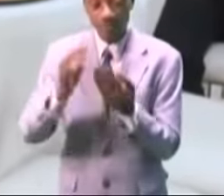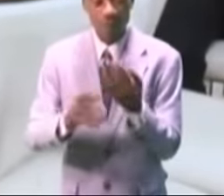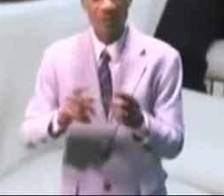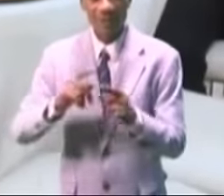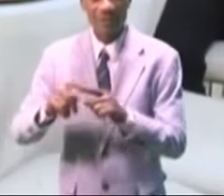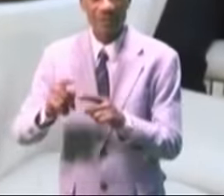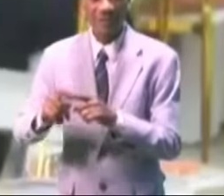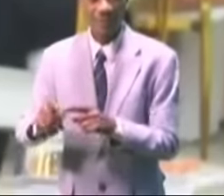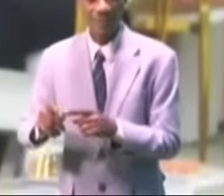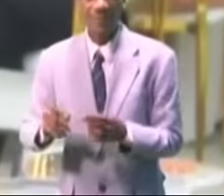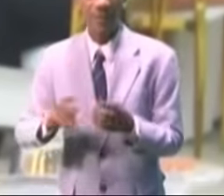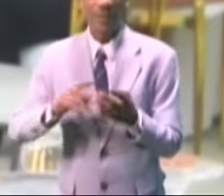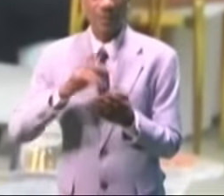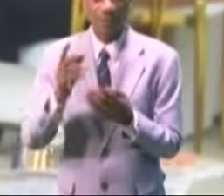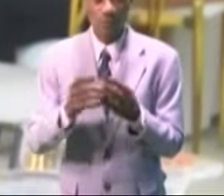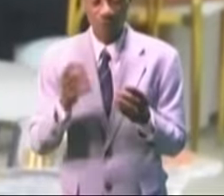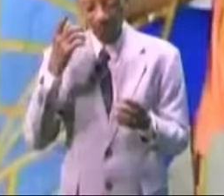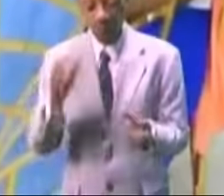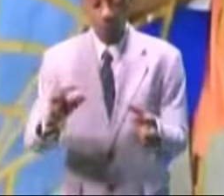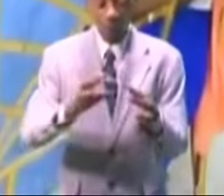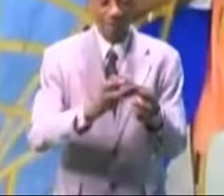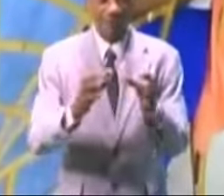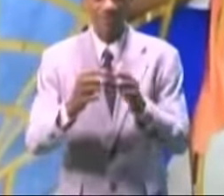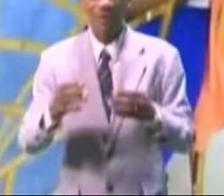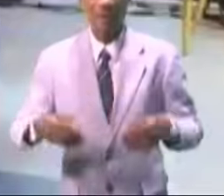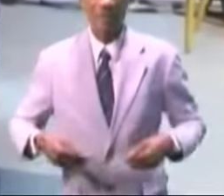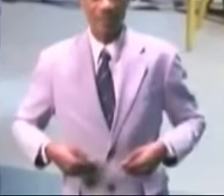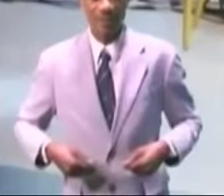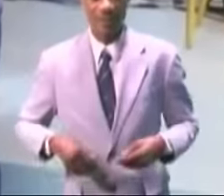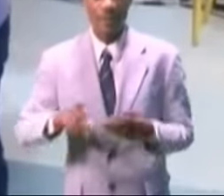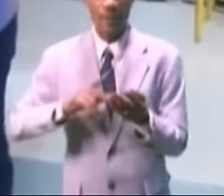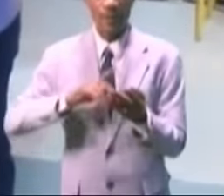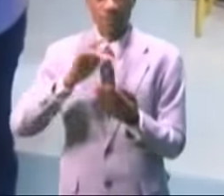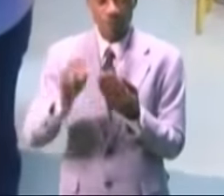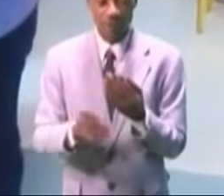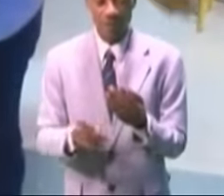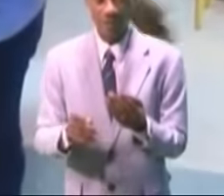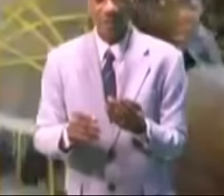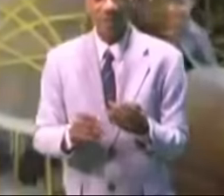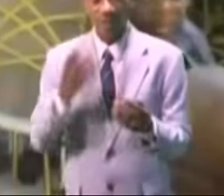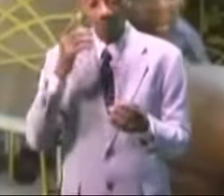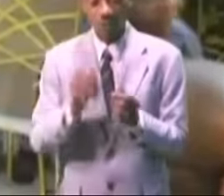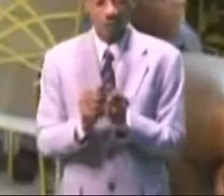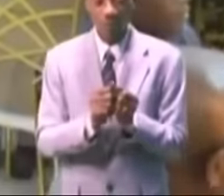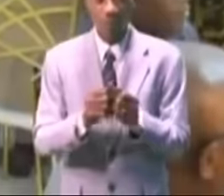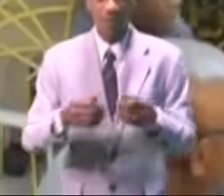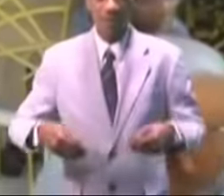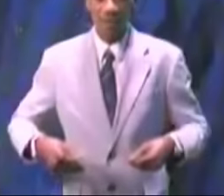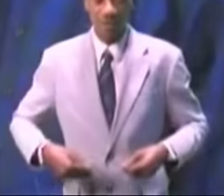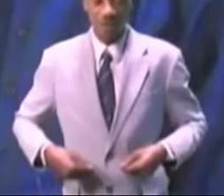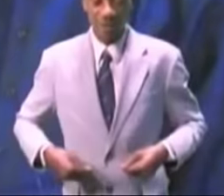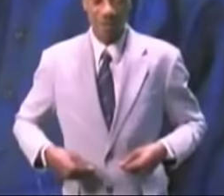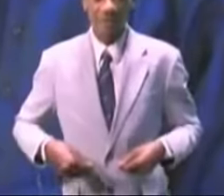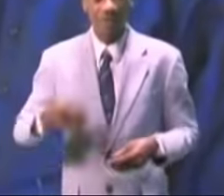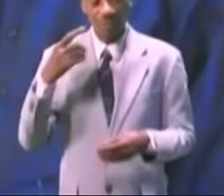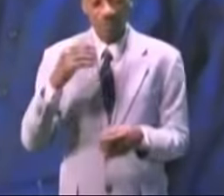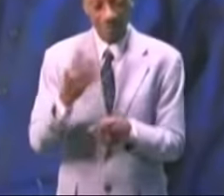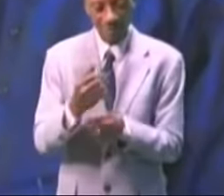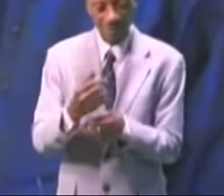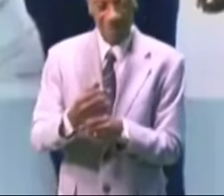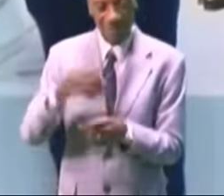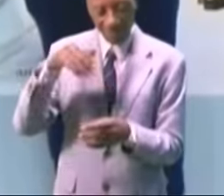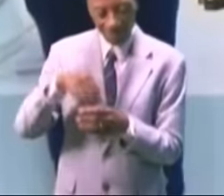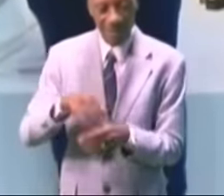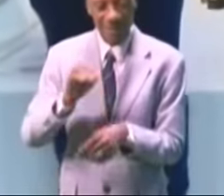projet d'entrepreneuriat des jeunes. Un projet visant à préparer le jeune des œuvres de l'Église aux différents métiers pour leur